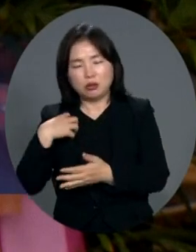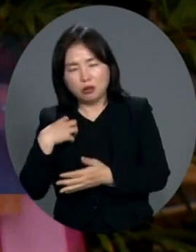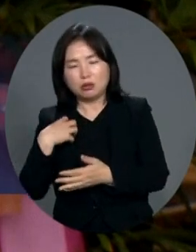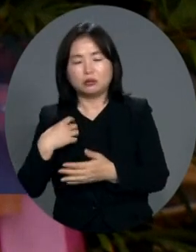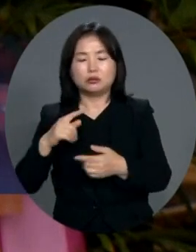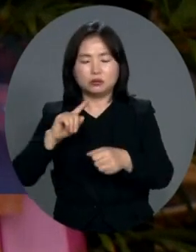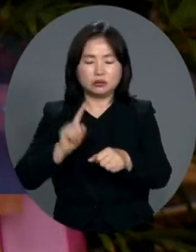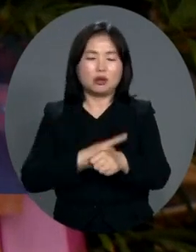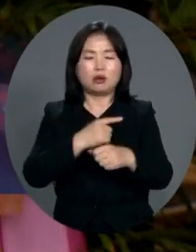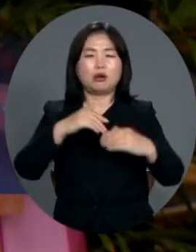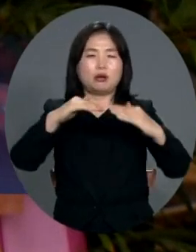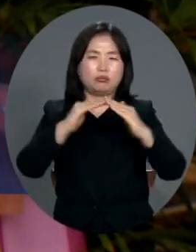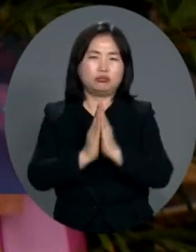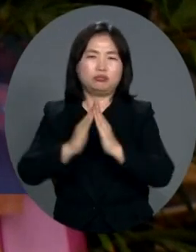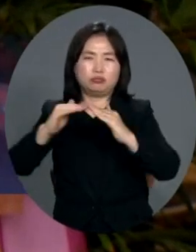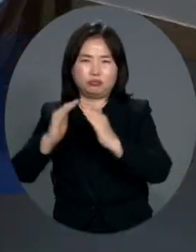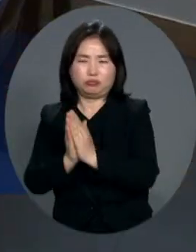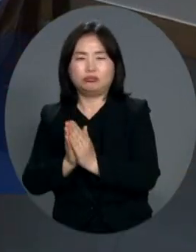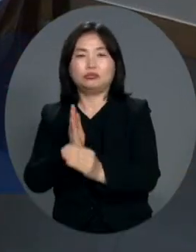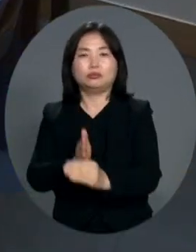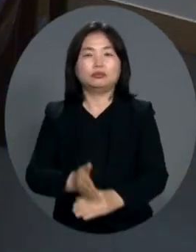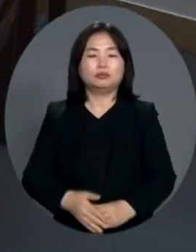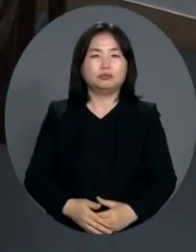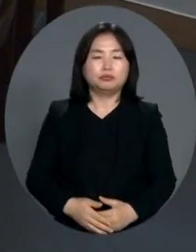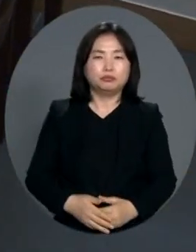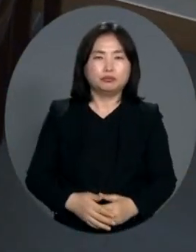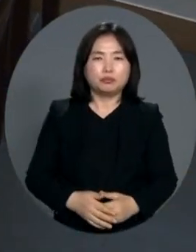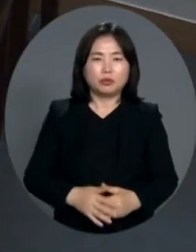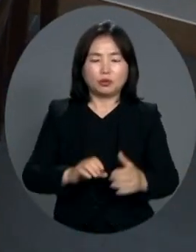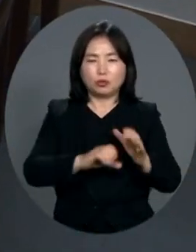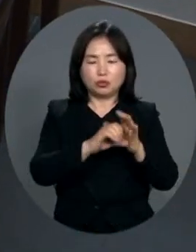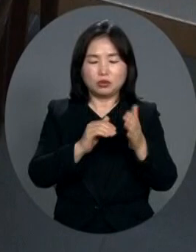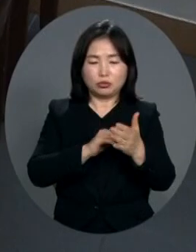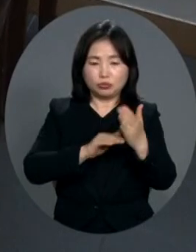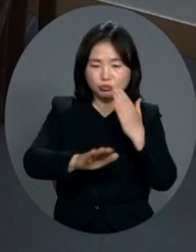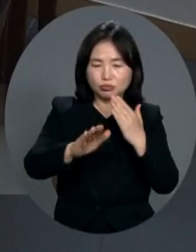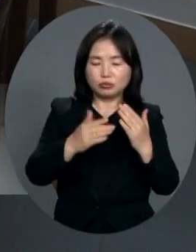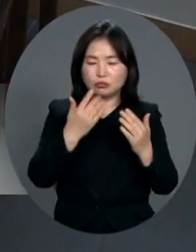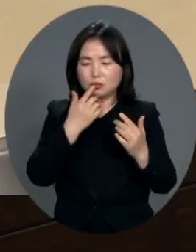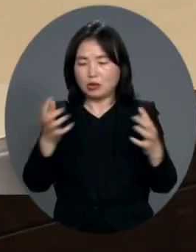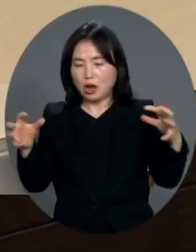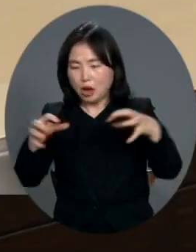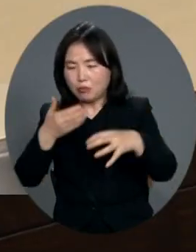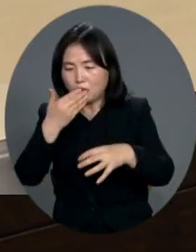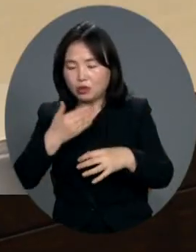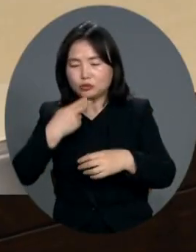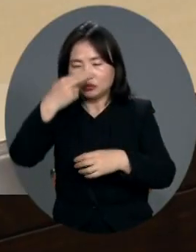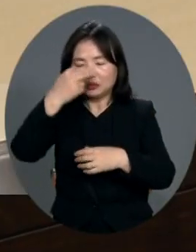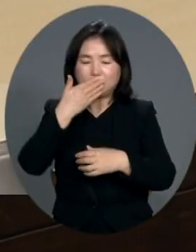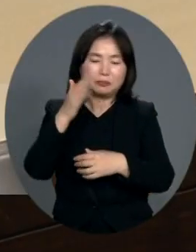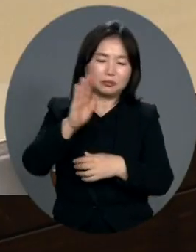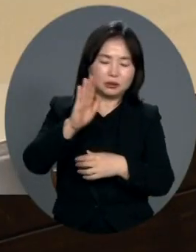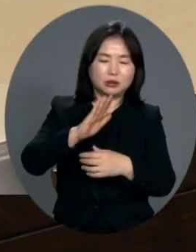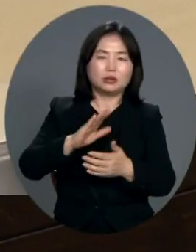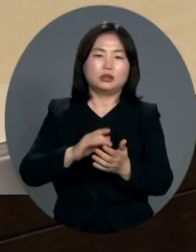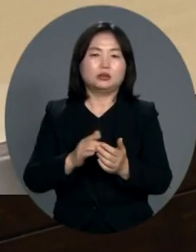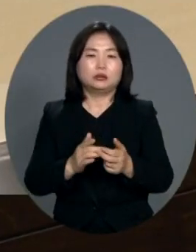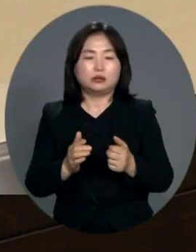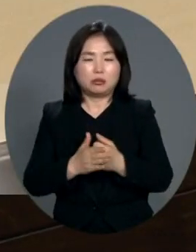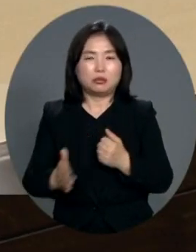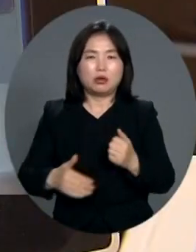보니까 전체적으로 다 문 닫고 있습니다. 코로나 이후 단체 회식이나 술자리를 줄이는 분위기가 자리를